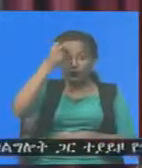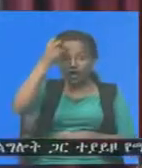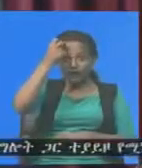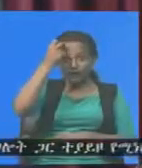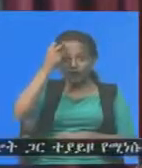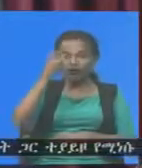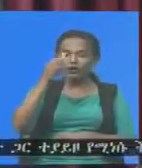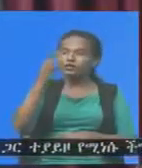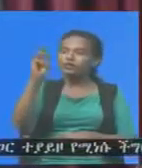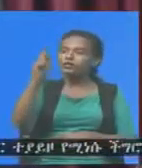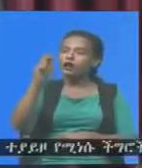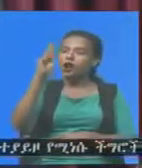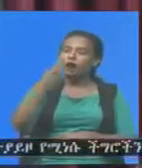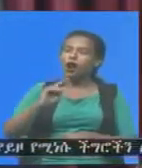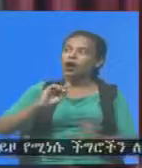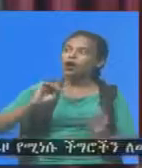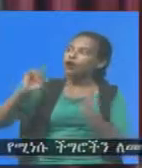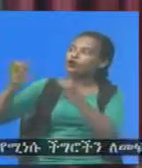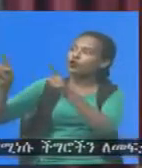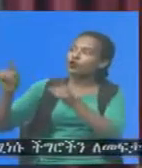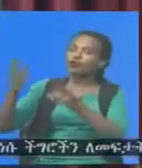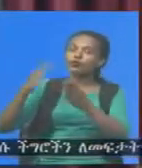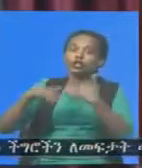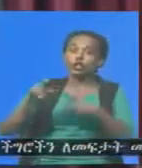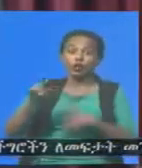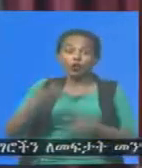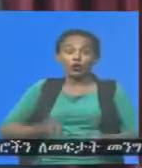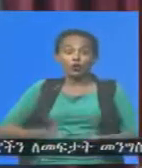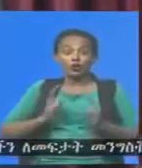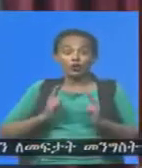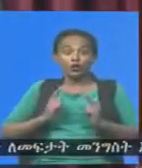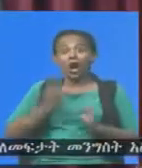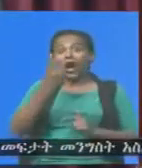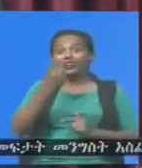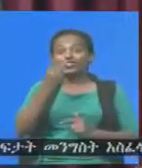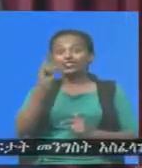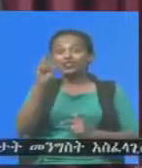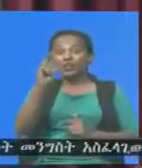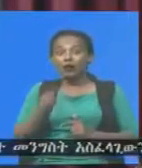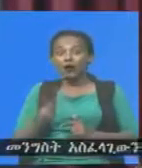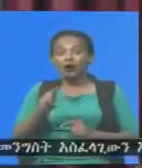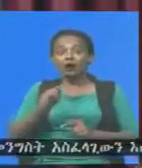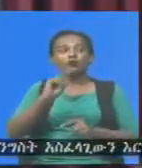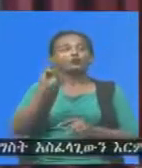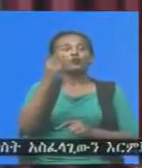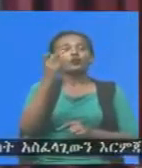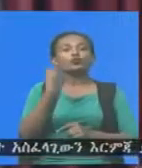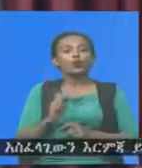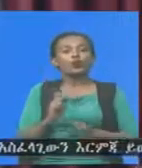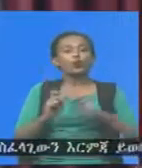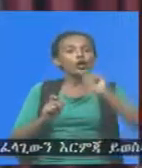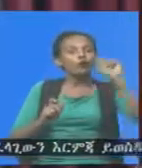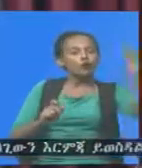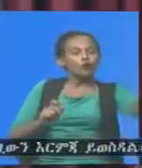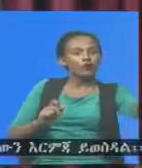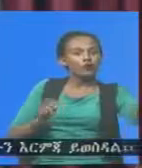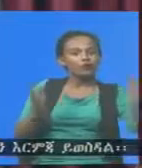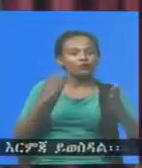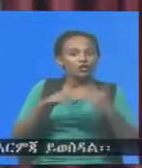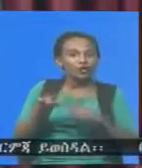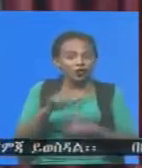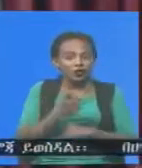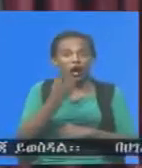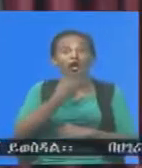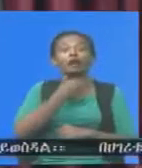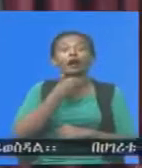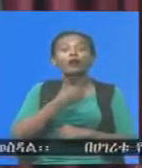ላይ ሄዶ የሚቸገር ከሆነ መኖር የሚቸገር ከሆነ አንድ ሲዳማ ሶዶ ላይ ሄዶ የሚቸገር ከሆነ አንድ አማራ ነቀምት ላይ ሄዶ መኖር